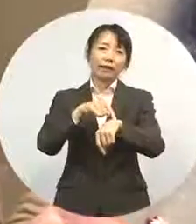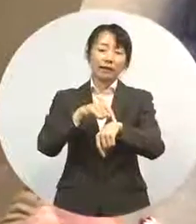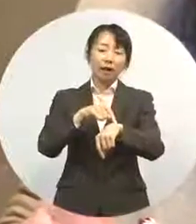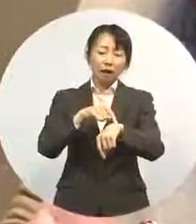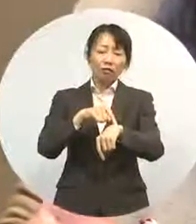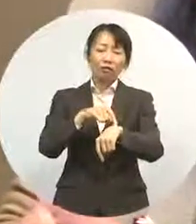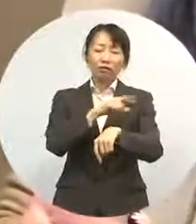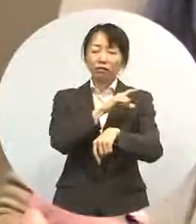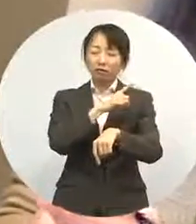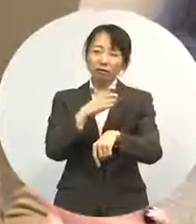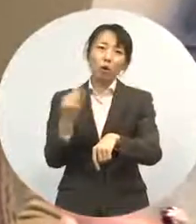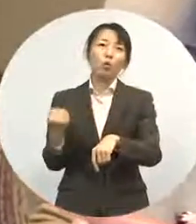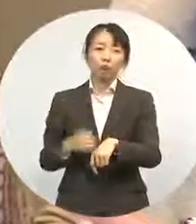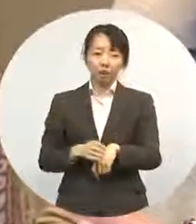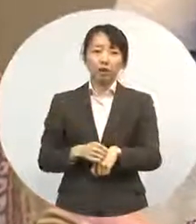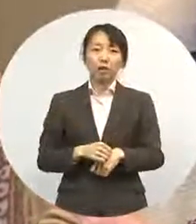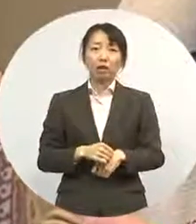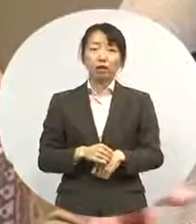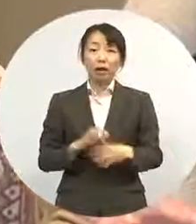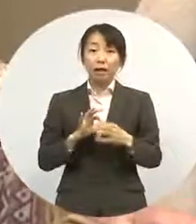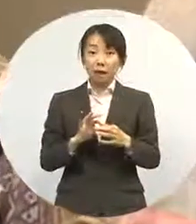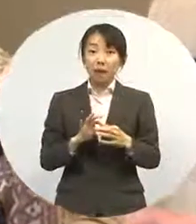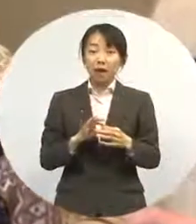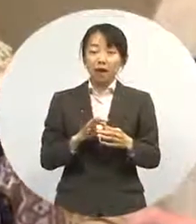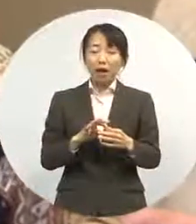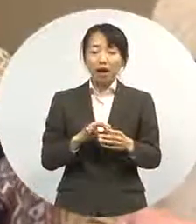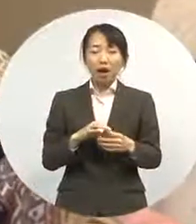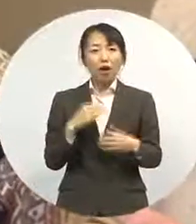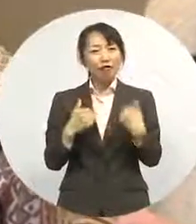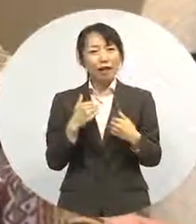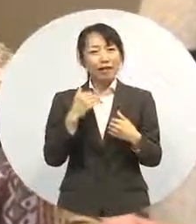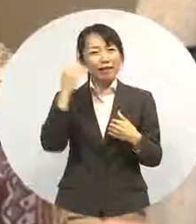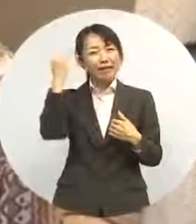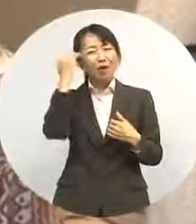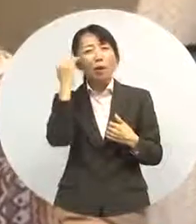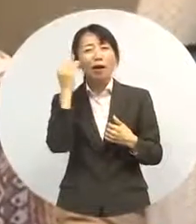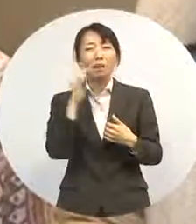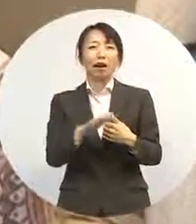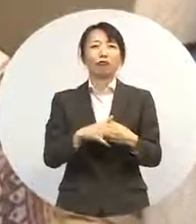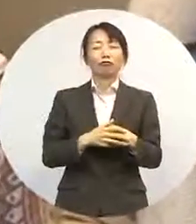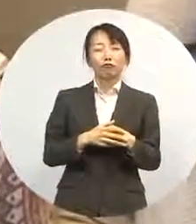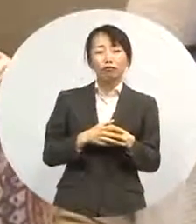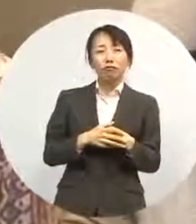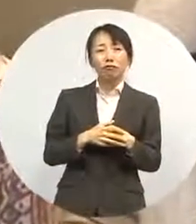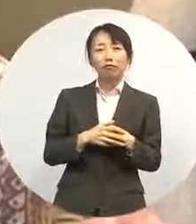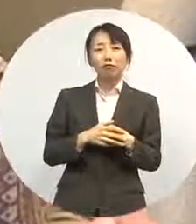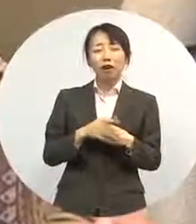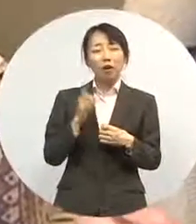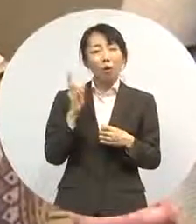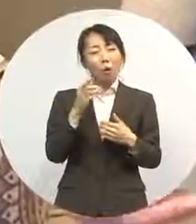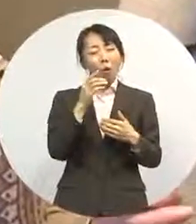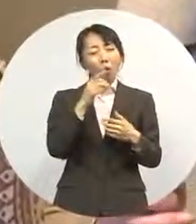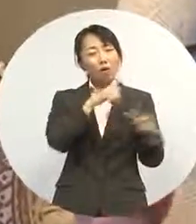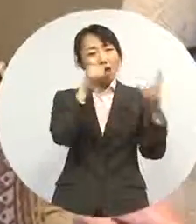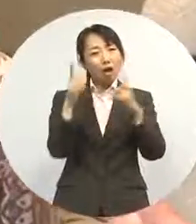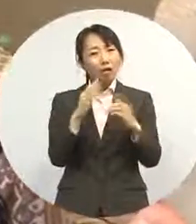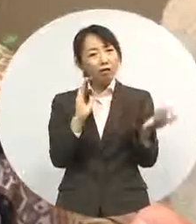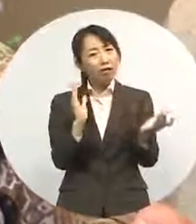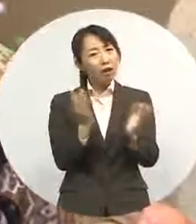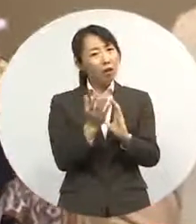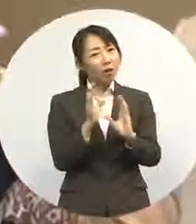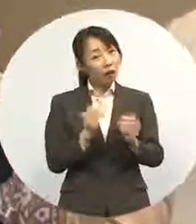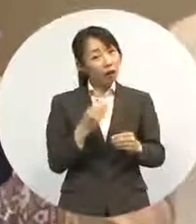。そのためこんな嬉しい悲鳴も。 ご生活変わりました い